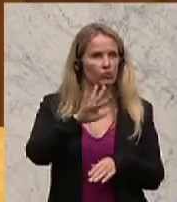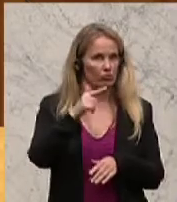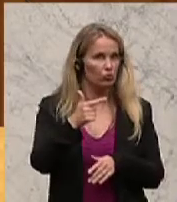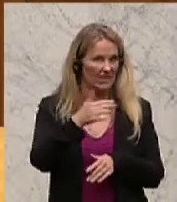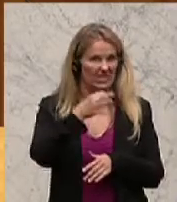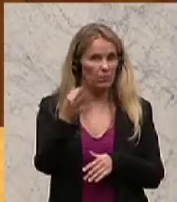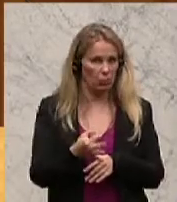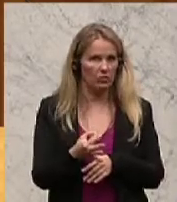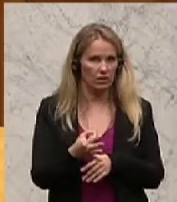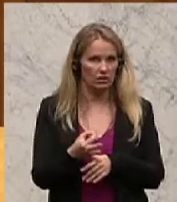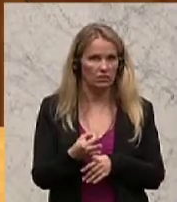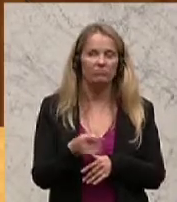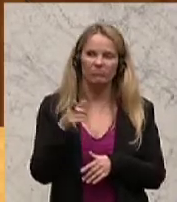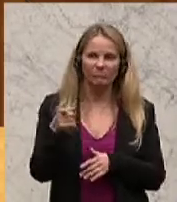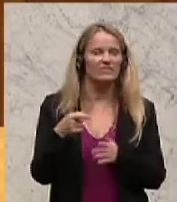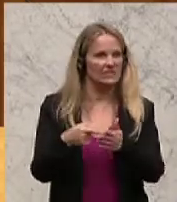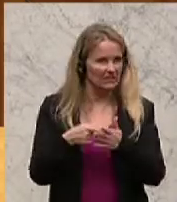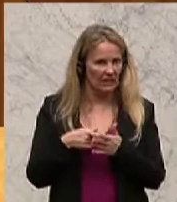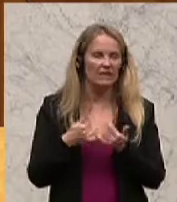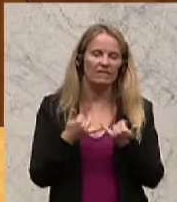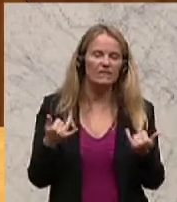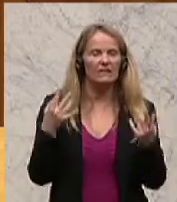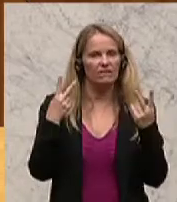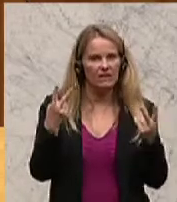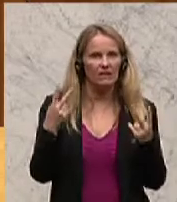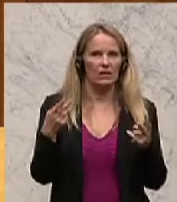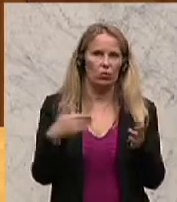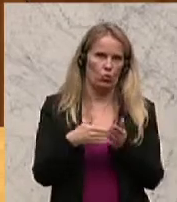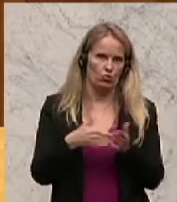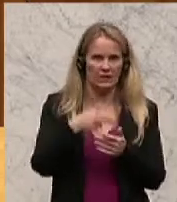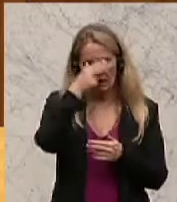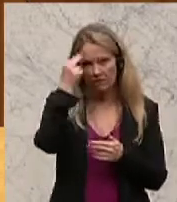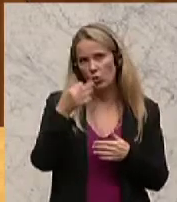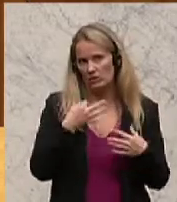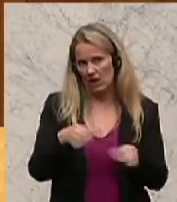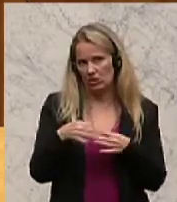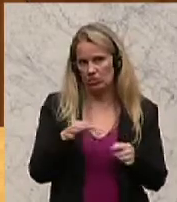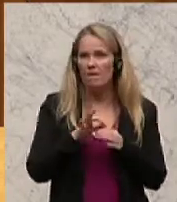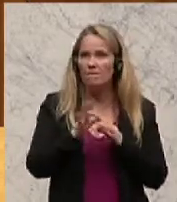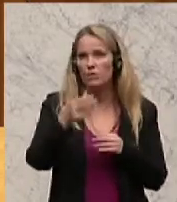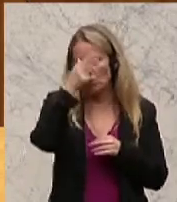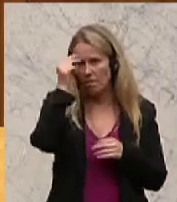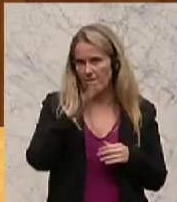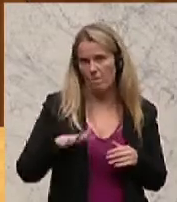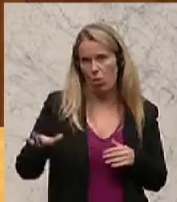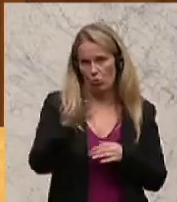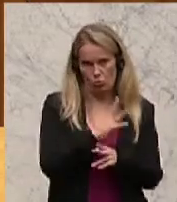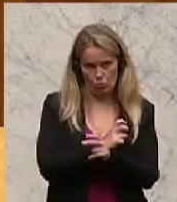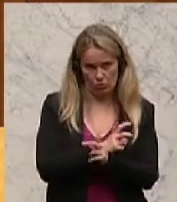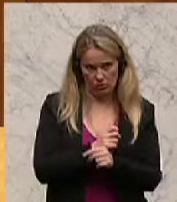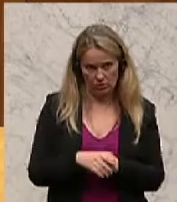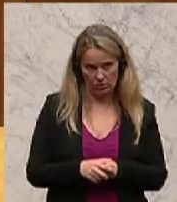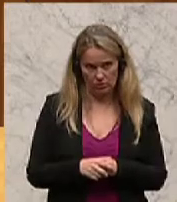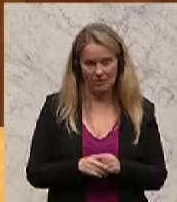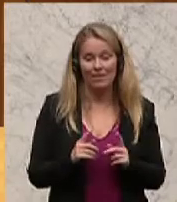+25%. Und hierbei zeigt es sich, wie wichtig und notwendig die Volksanwaltschaft für die Bevölkerung in Österreich ist. Wir haben dann